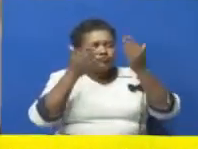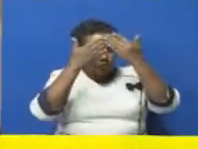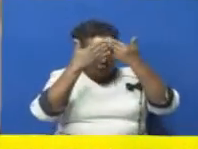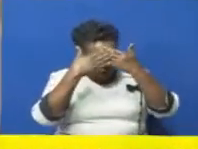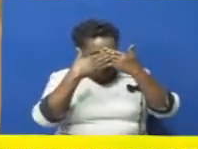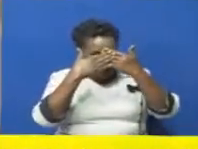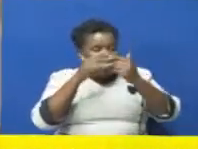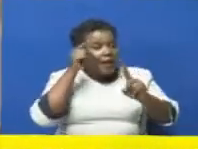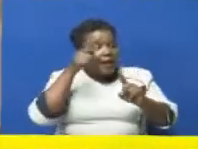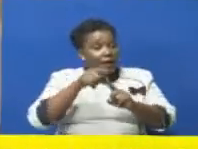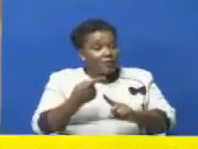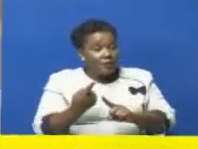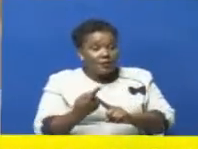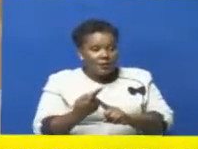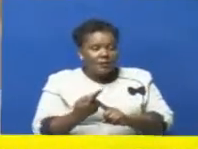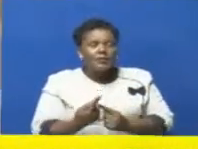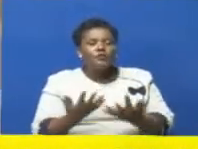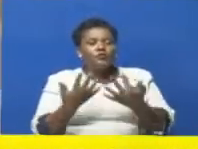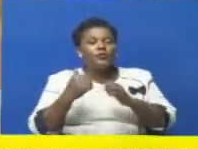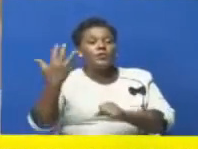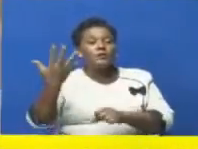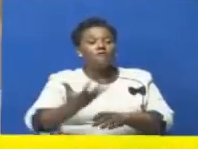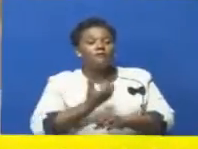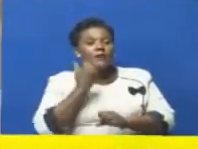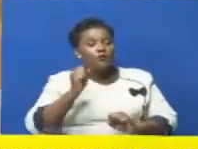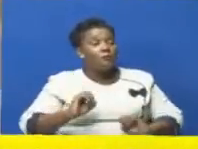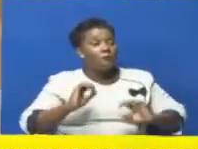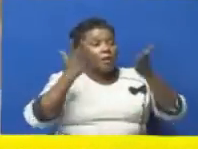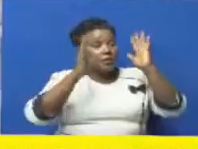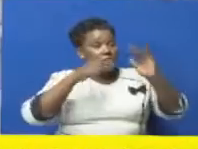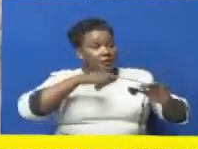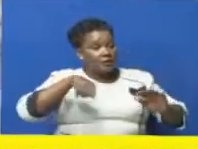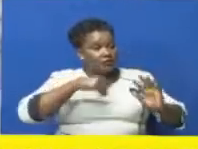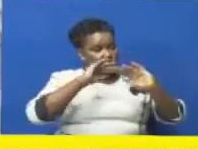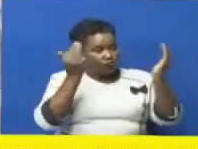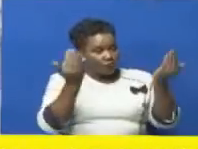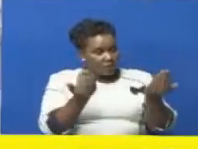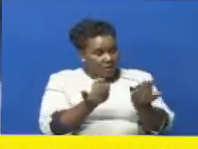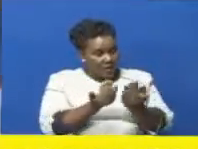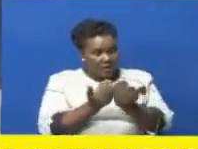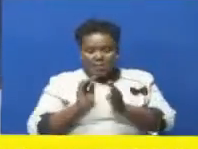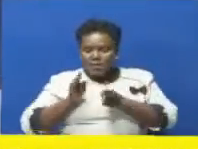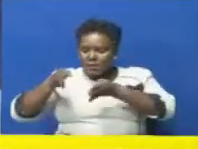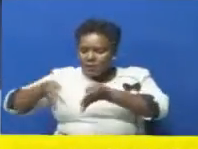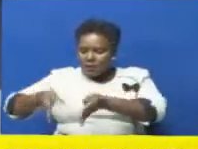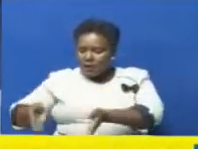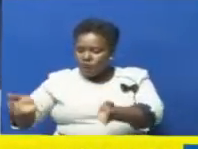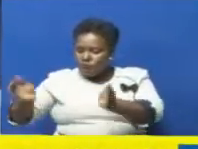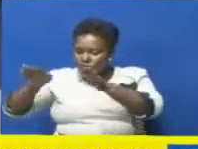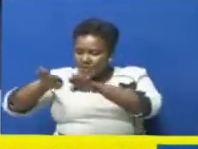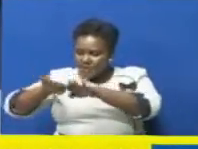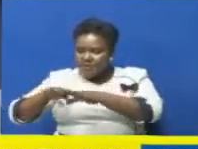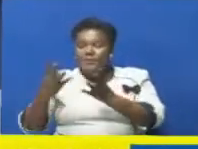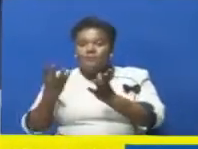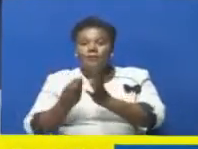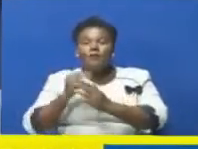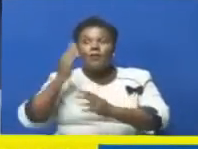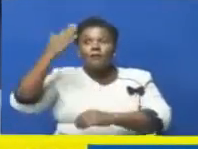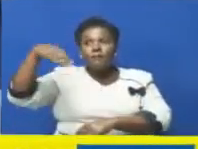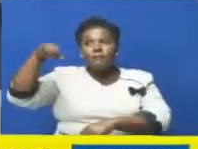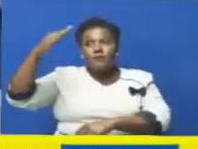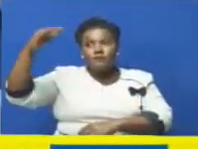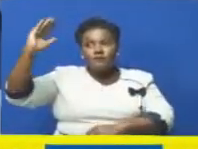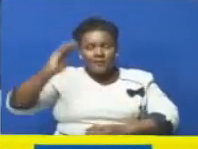katika maisha yetu ya duniani, kaburini na kesho akhera. Baadhi ya waumini wa dini ya Kiislamu jijini Dodoma wanatoa rai